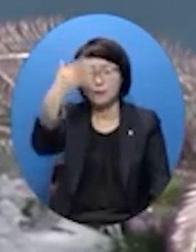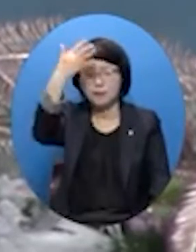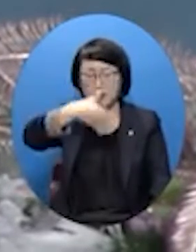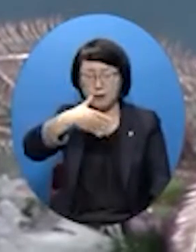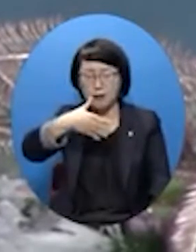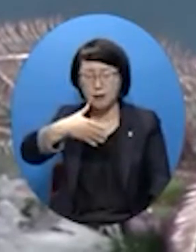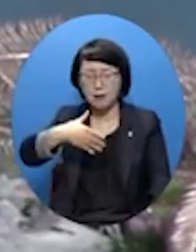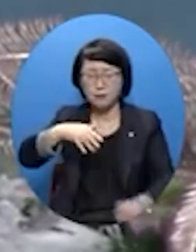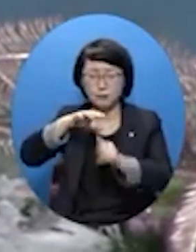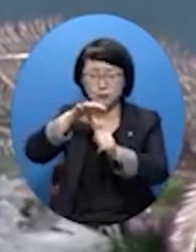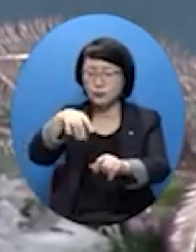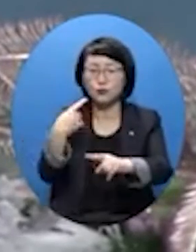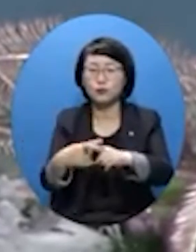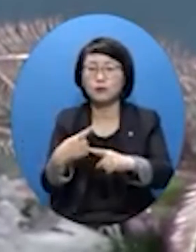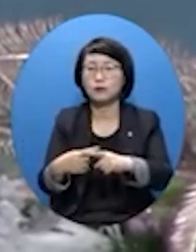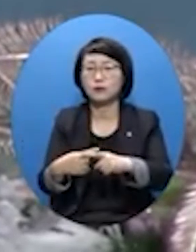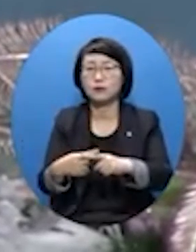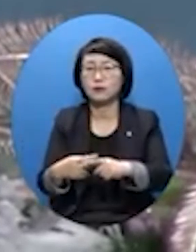어둠에 가시게 된 것입니다.